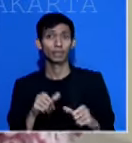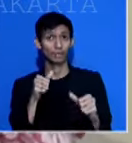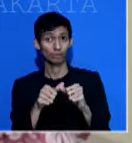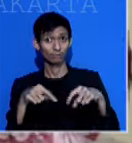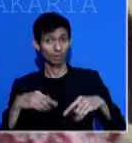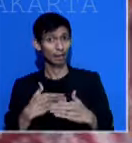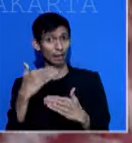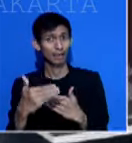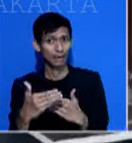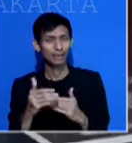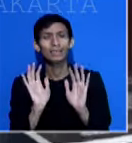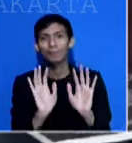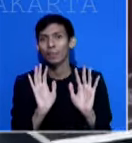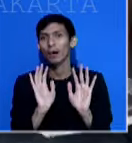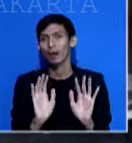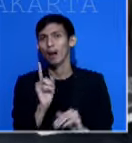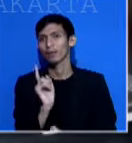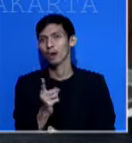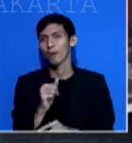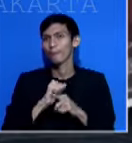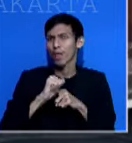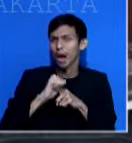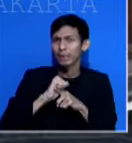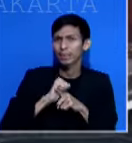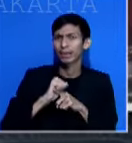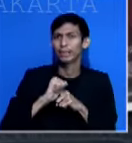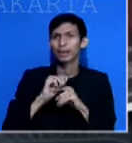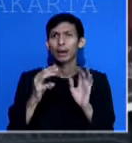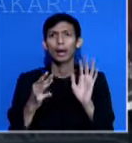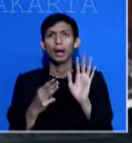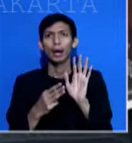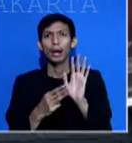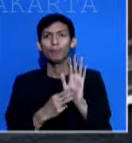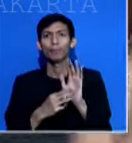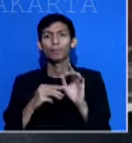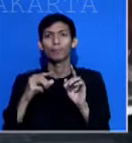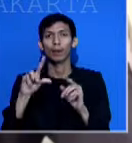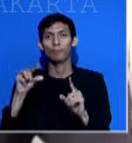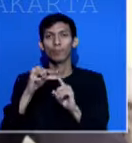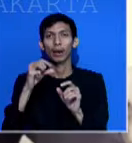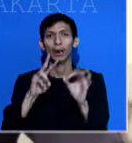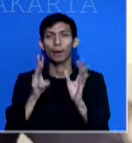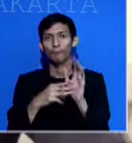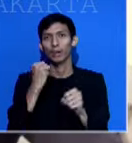ini nantinya akan diselenggarakan pelatihan dengan MGMP demikian osani Putri dan Agung Hanggara melaporkan